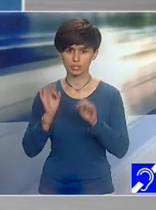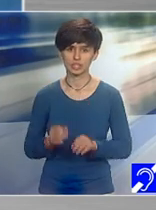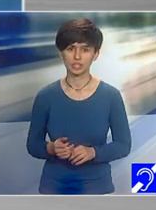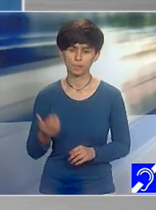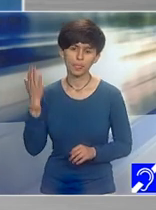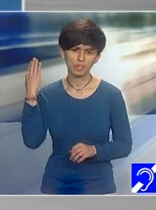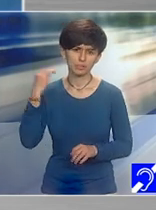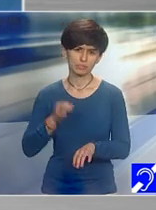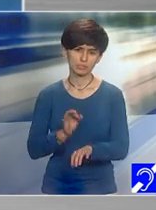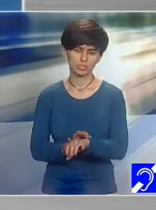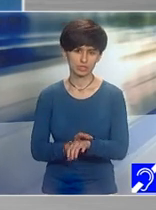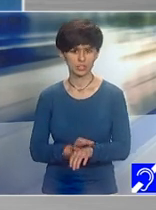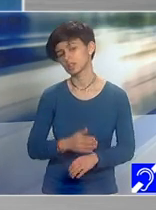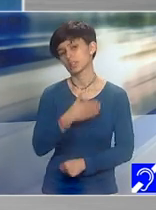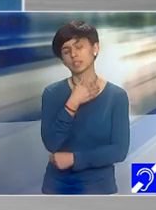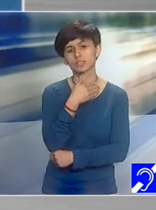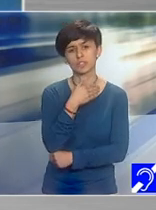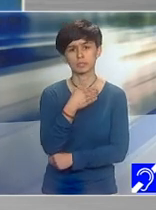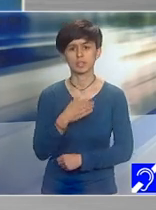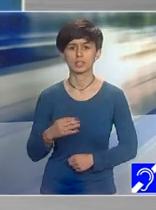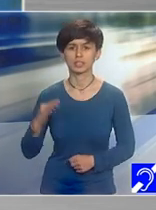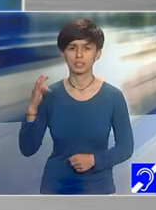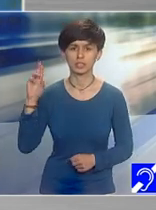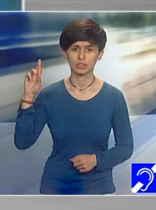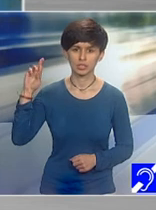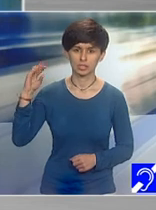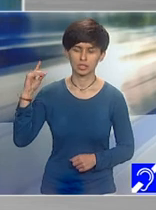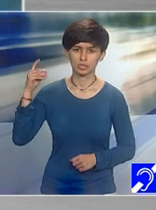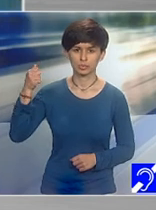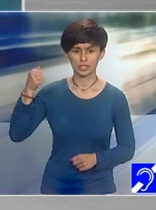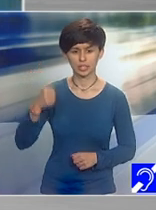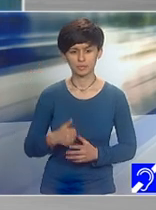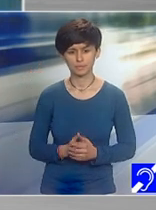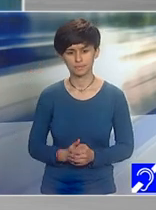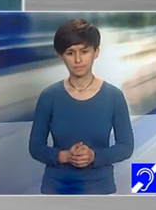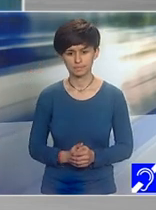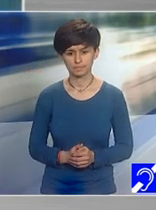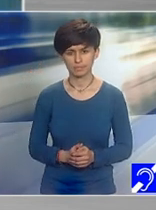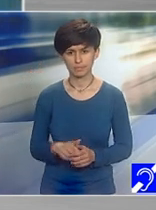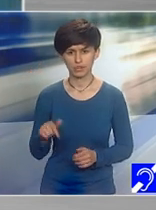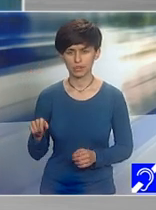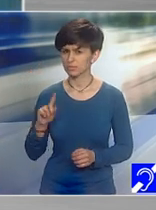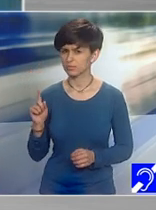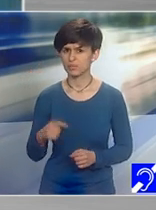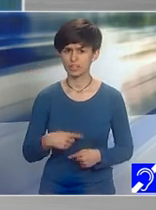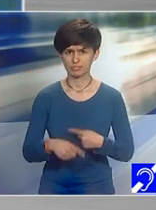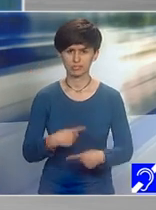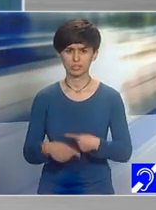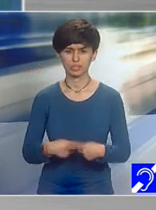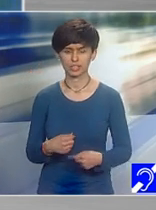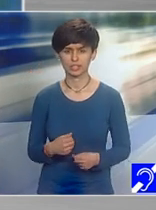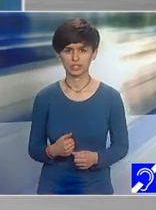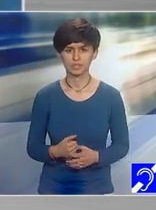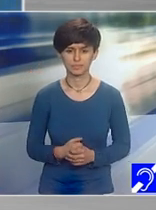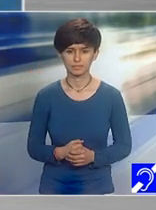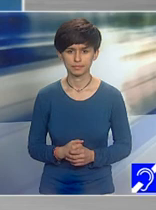de firmele din Turda care funcționau acolo, din păcate acum foarte puțin mai funcționează și până când va fi